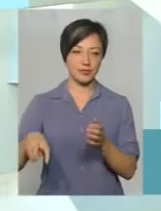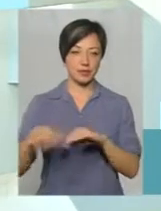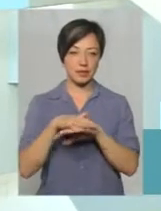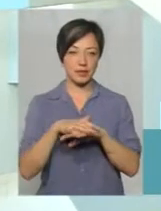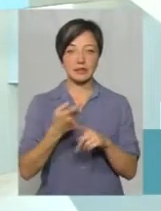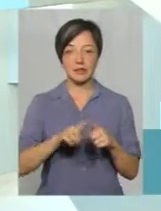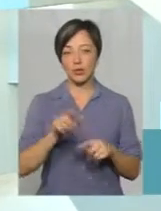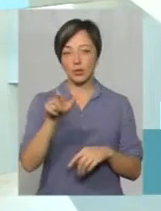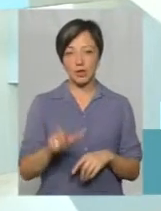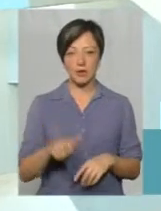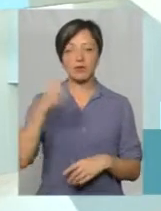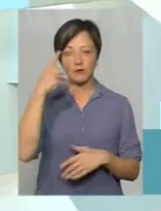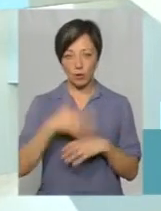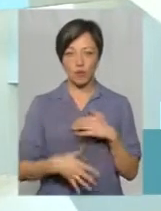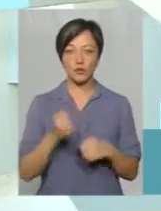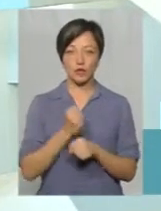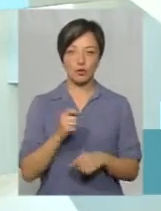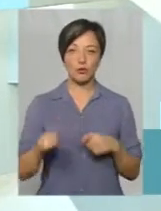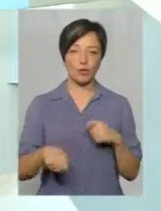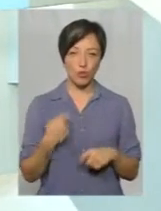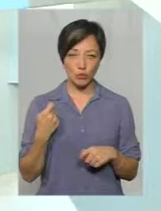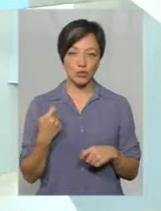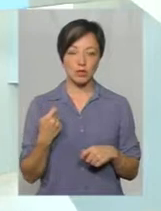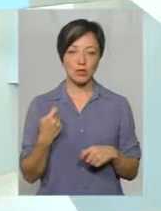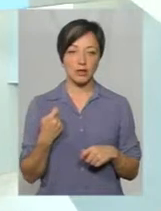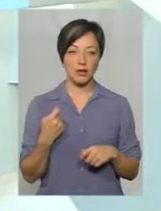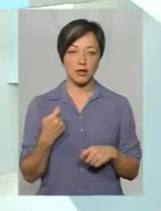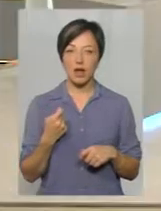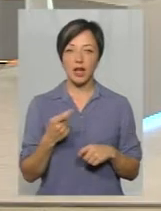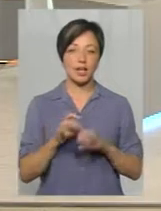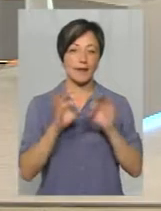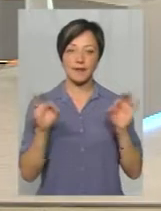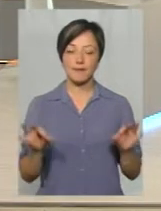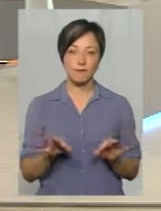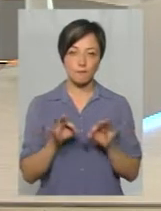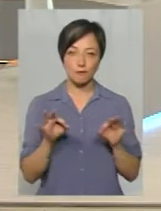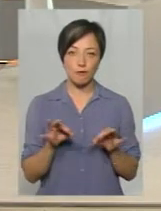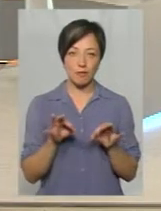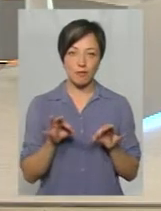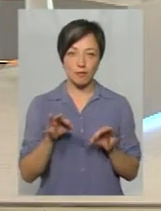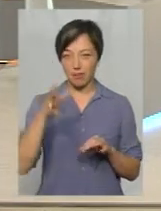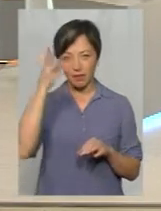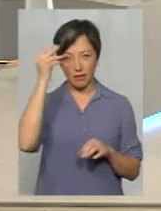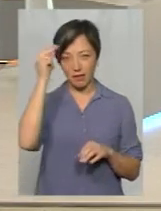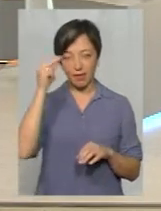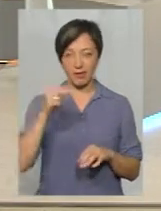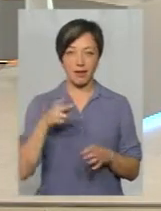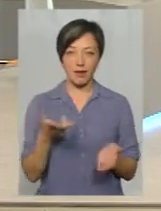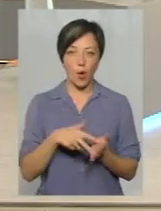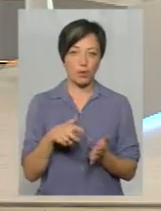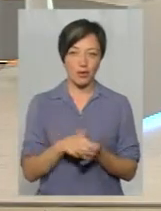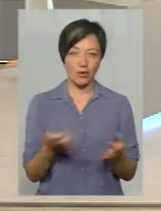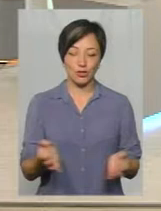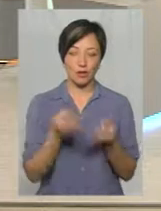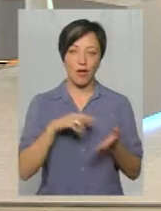людина свідомо вчинює правопорушення, абсолютно ні в чому вона, як кажуть, не розкаюється